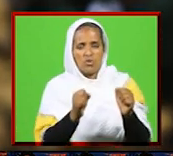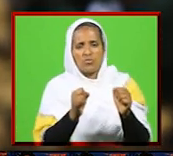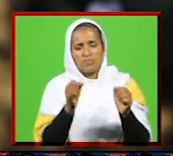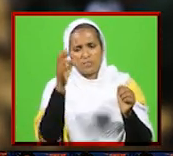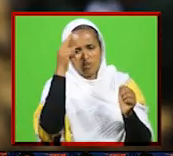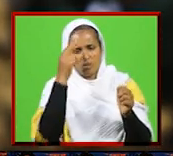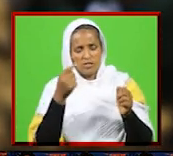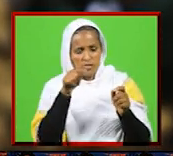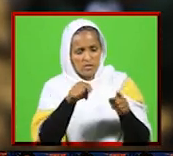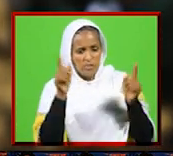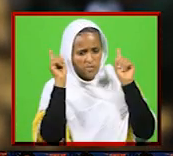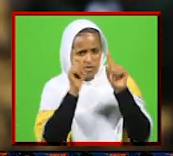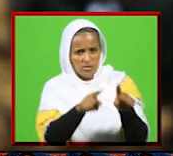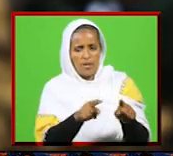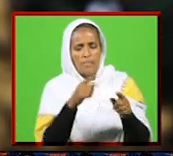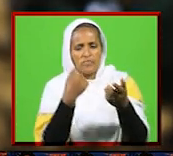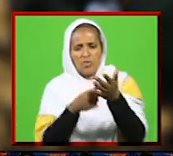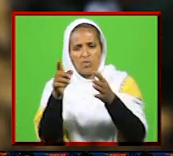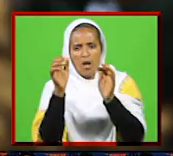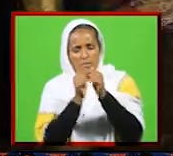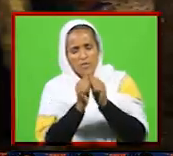የመጀመሪያ እንደው ሊያስመጣኝ ይቻለው